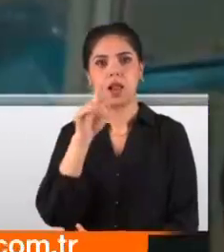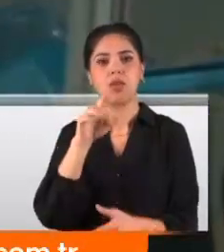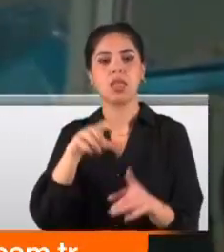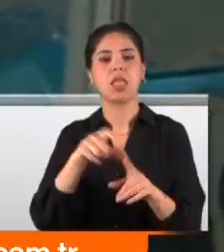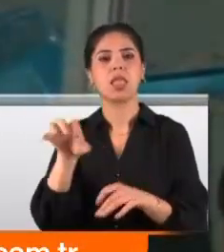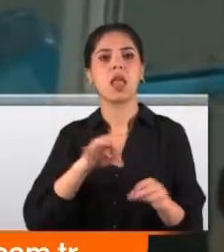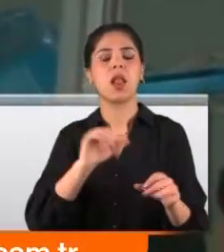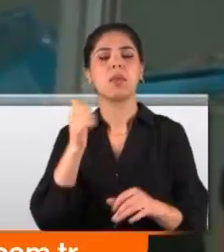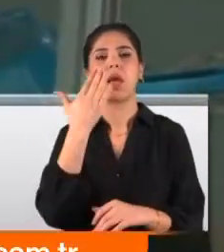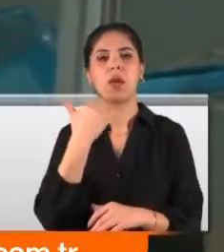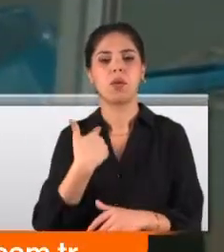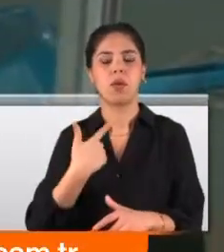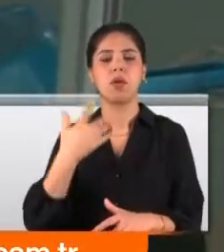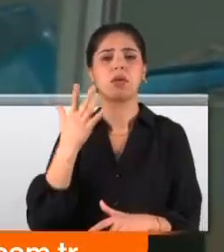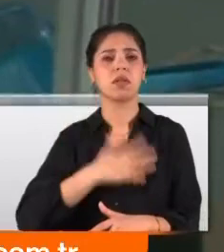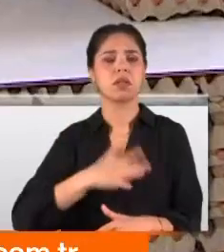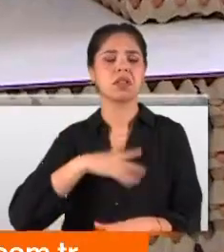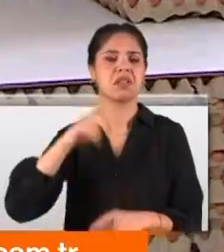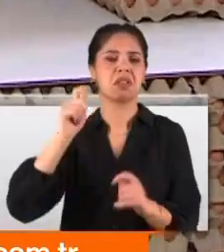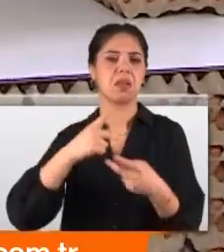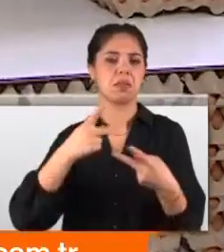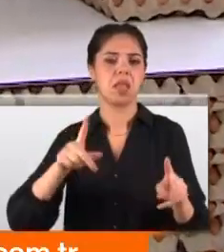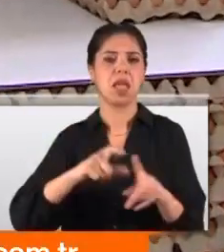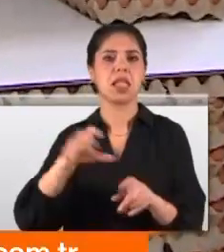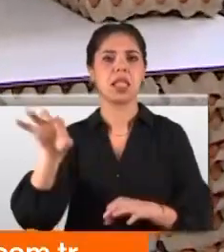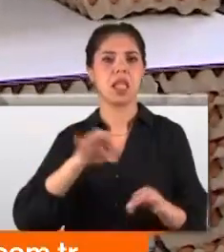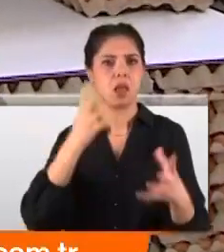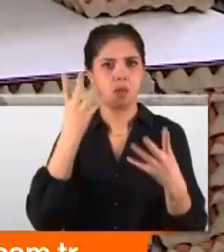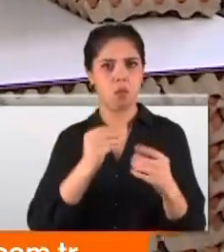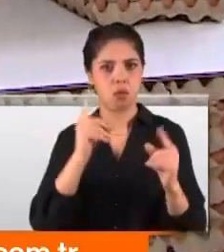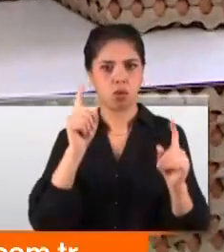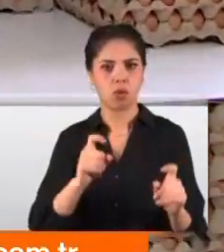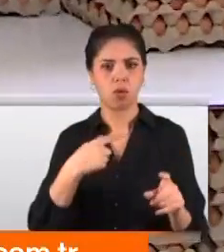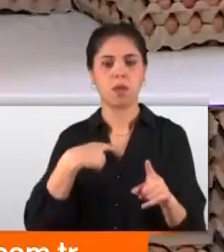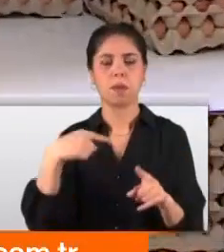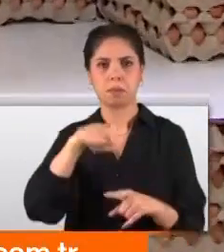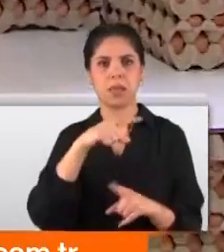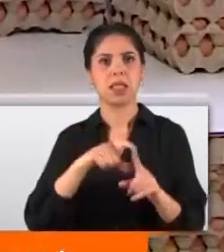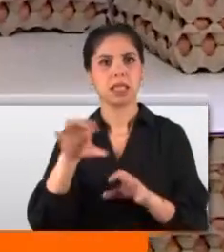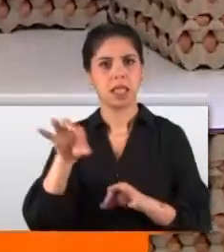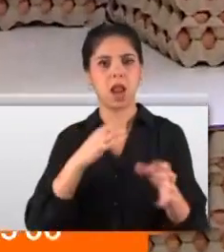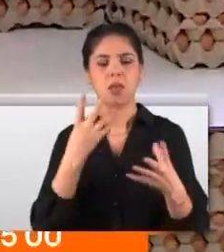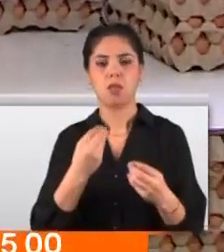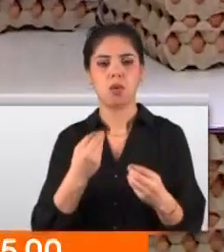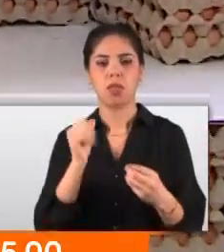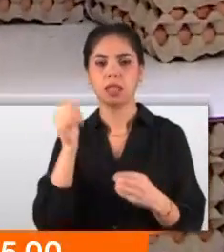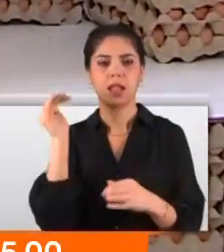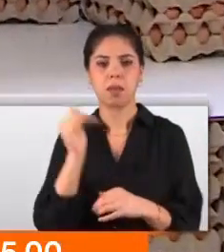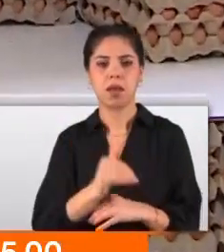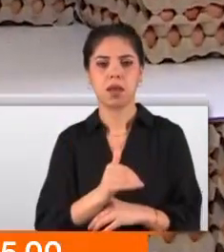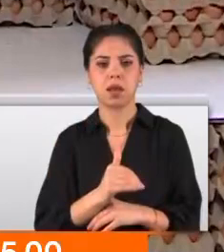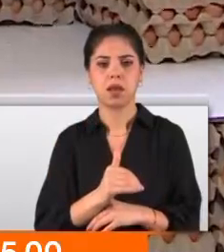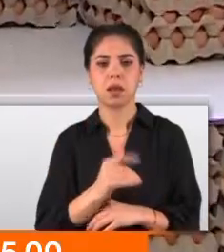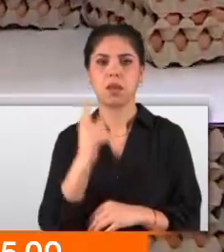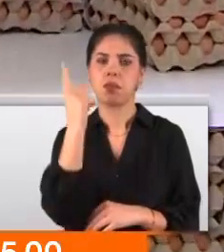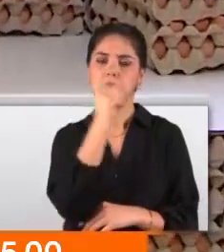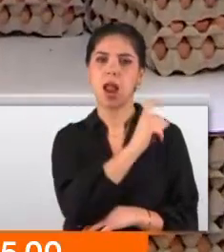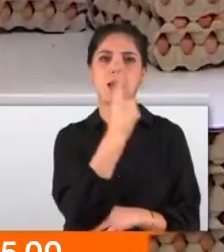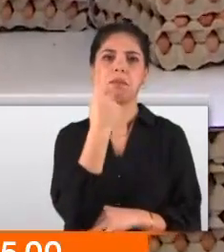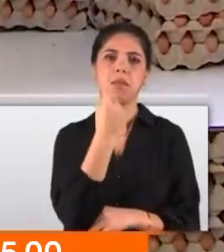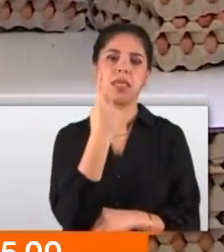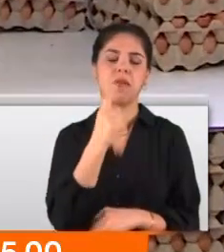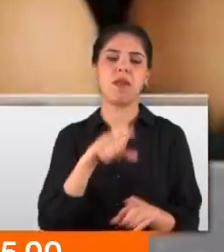istediği hileyi tek bir hareketle yapabiliyor. Denetim oluyor mu peki sizde? Bizde denetim oluyor. Ne kadar sıklıkta oluyor? Yani ayda bir sefer